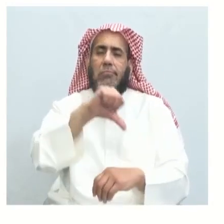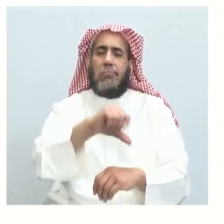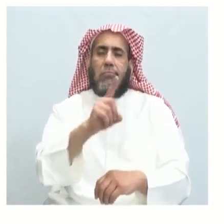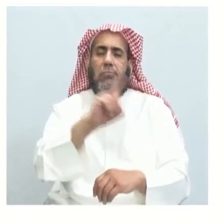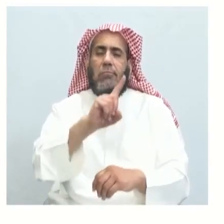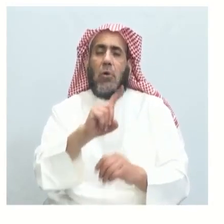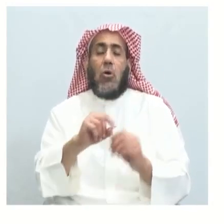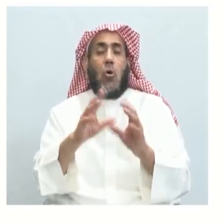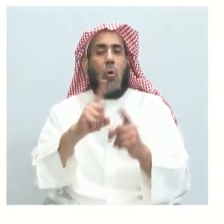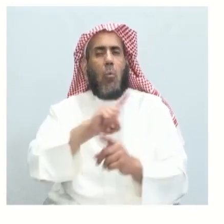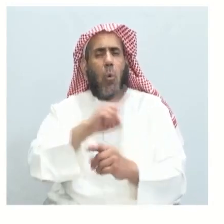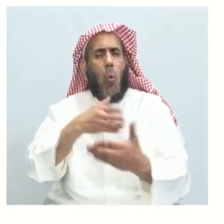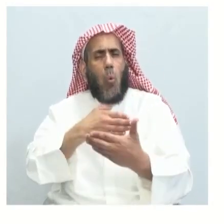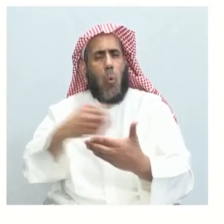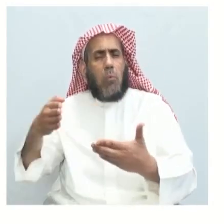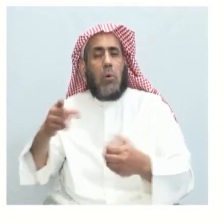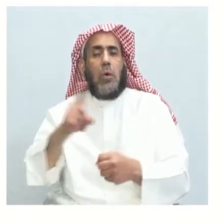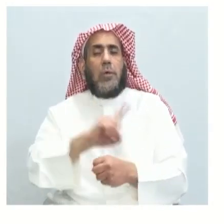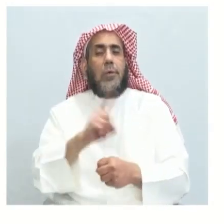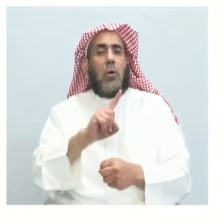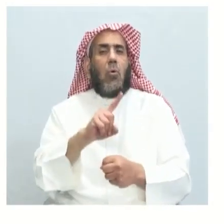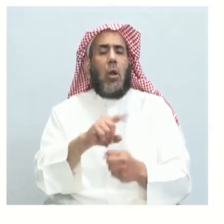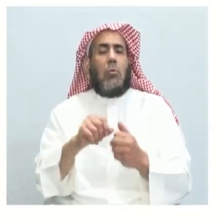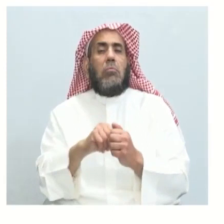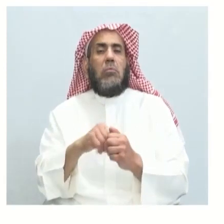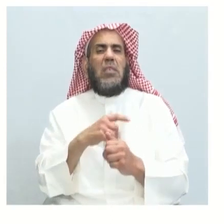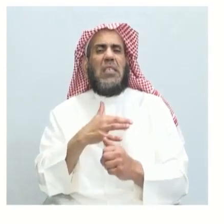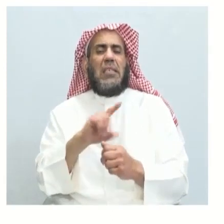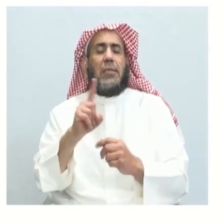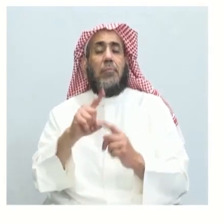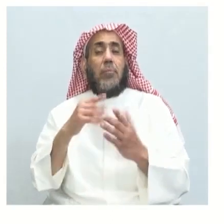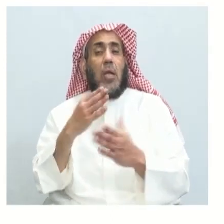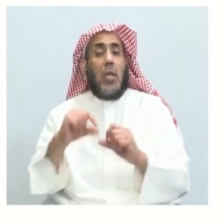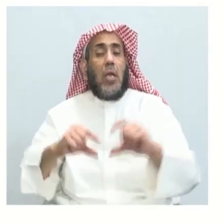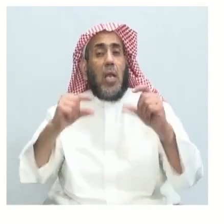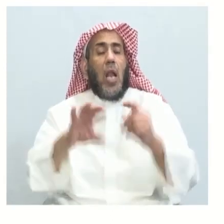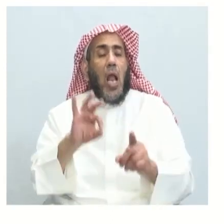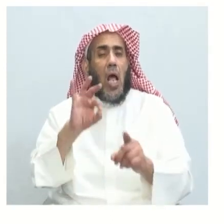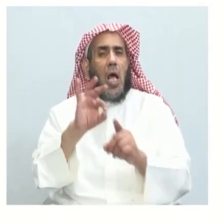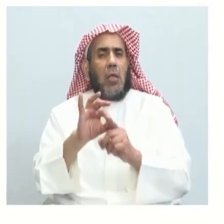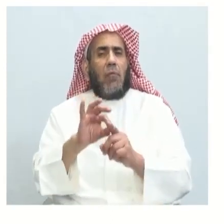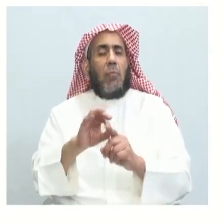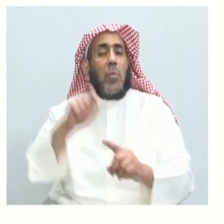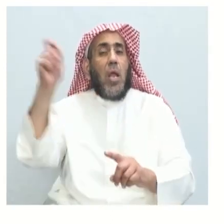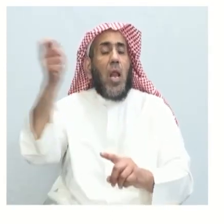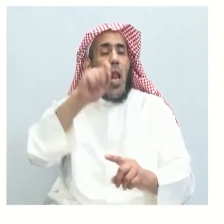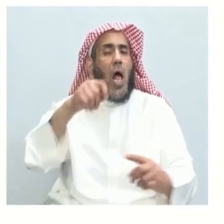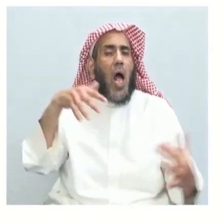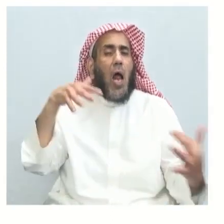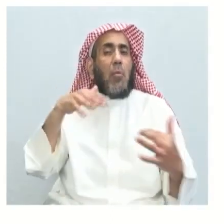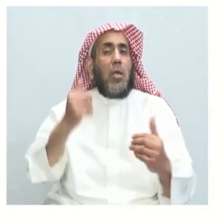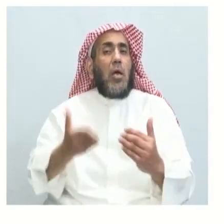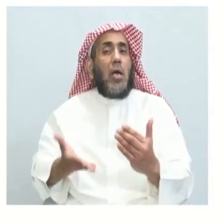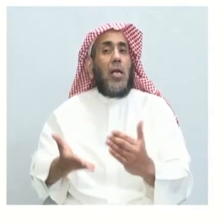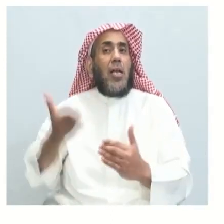المسلم لا يغدر ولا يخون ولا ولا ولا يغل معنى انه دليل على ان الهدف من من الحرب هو هي اعلاء